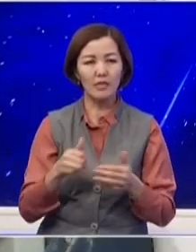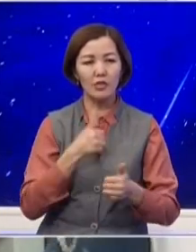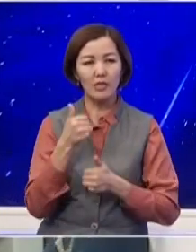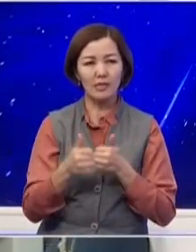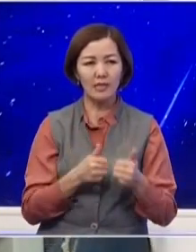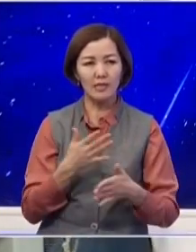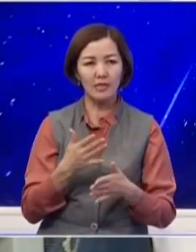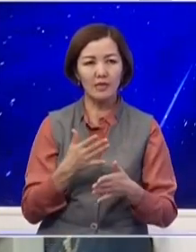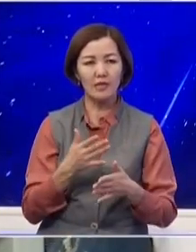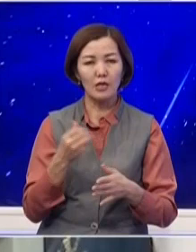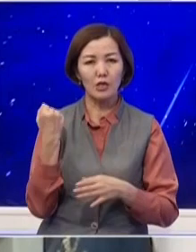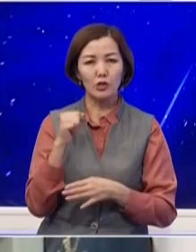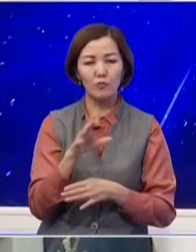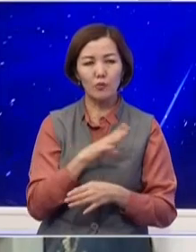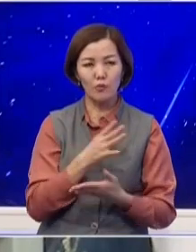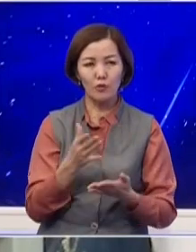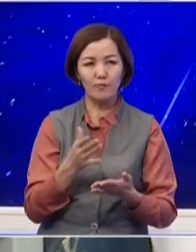аудандық жарыстарда да чемпион болдым.